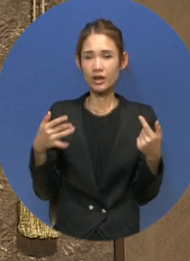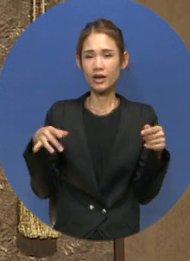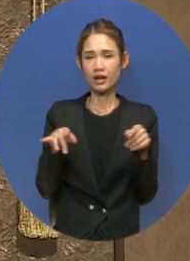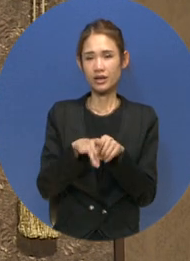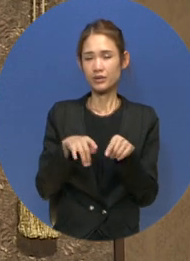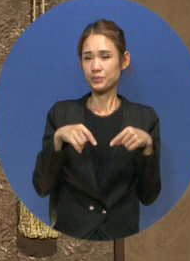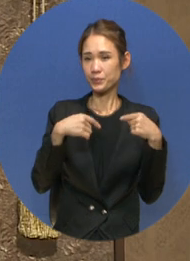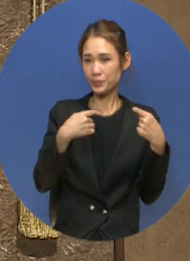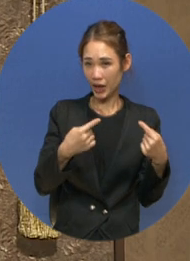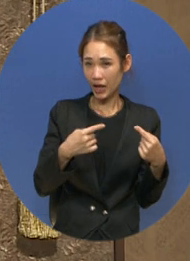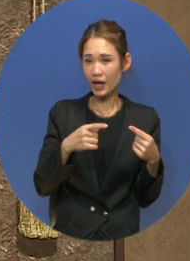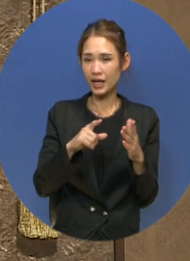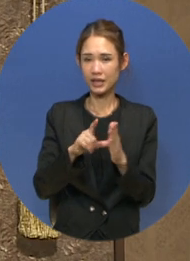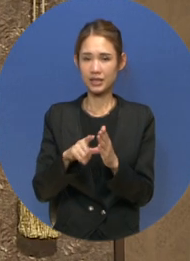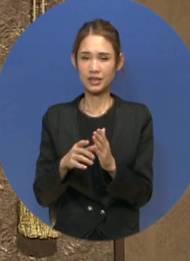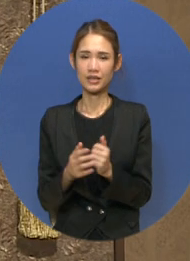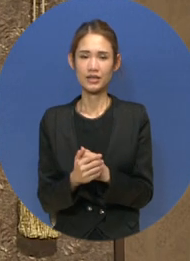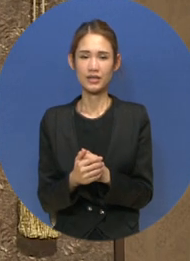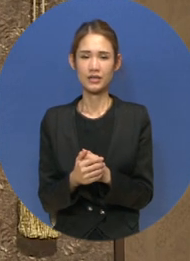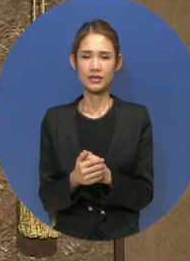부분에 참여하게 되었을 때 네.